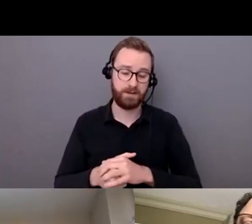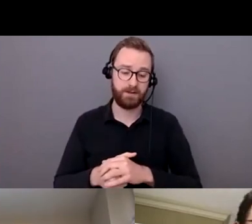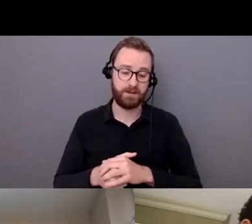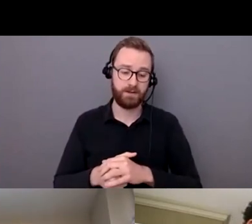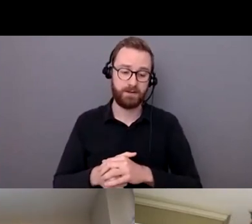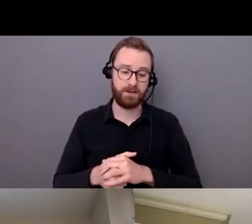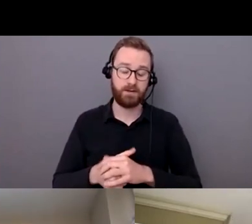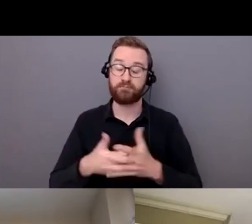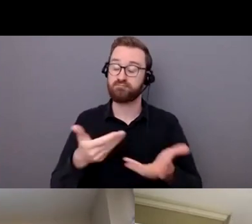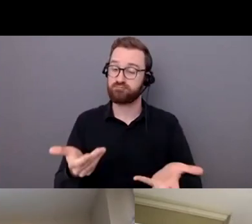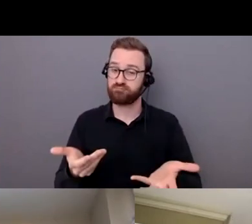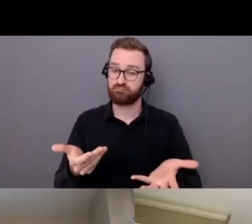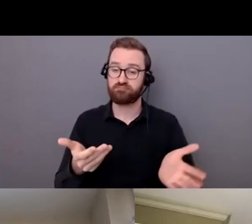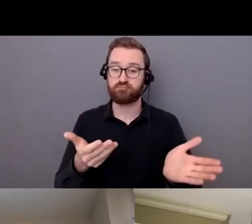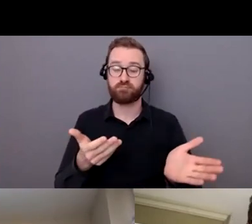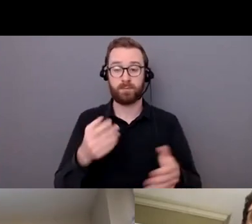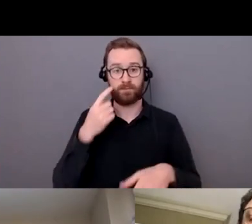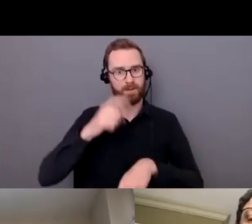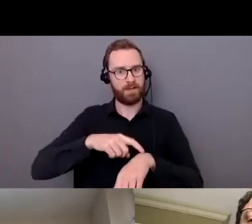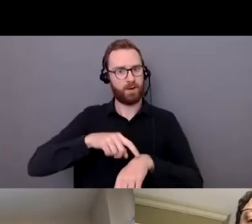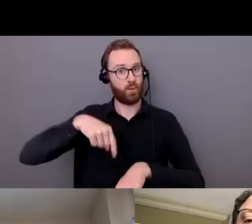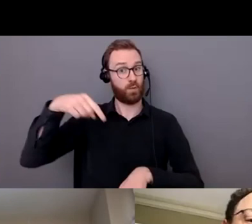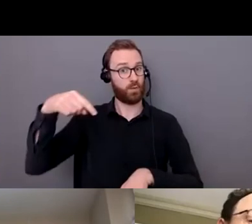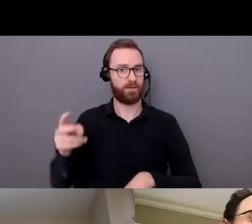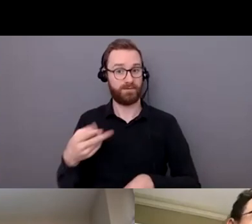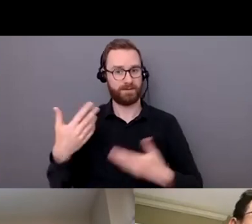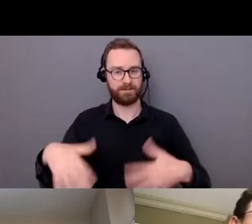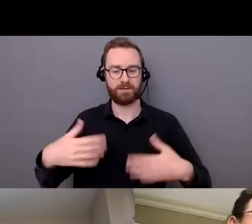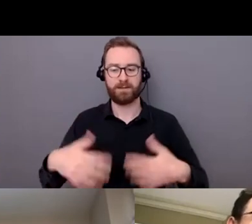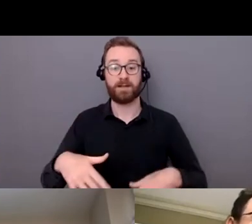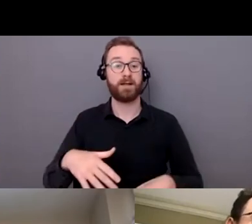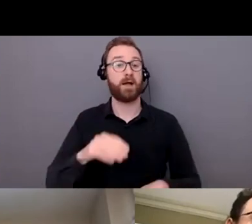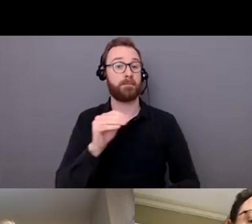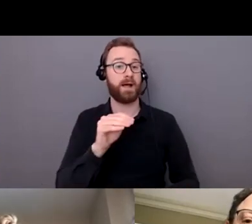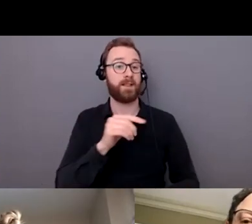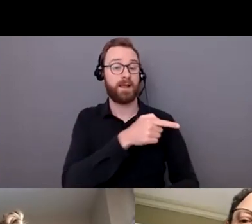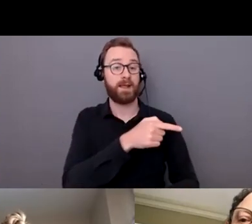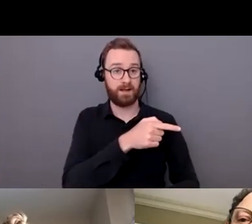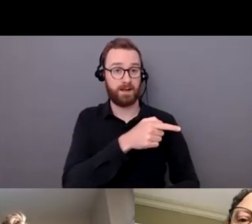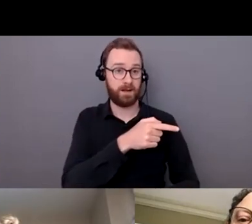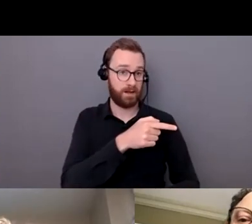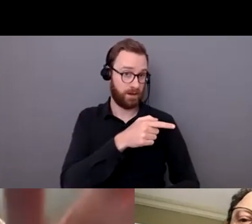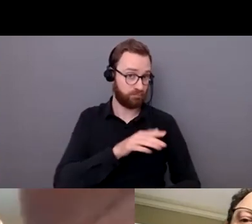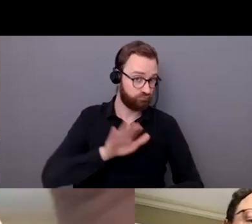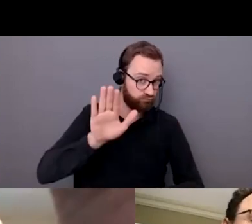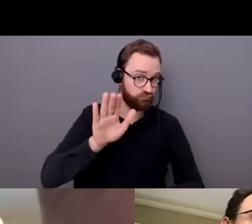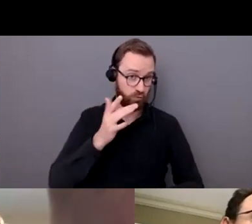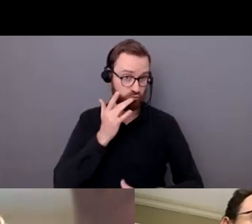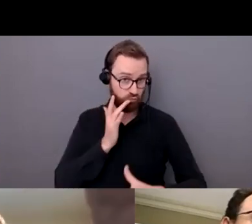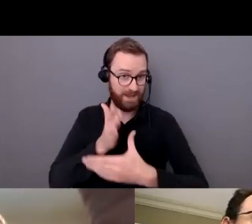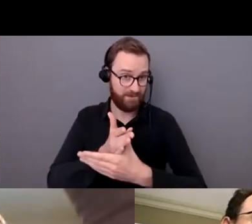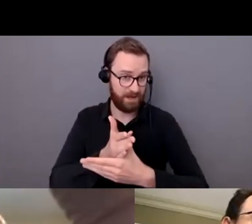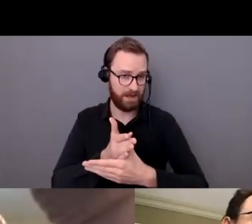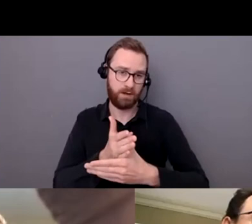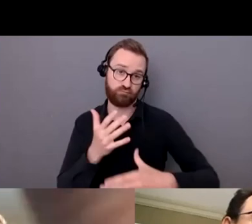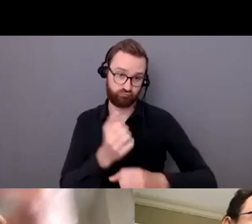On va passer maintenant déjà, le temps passe vraiment vite. Martin, tu voulais juste intervenir rapidement parce qu'après, on va prendre